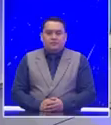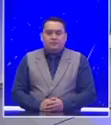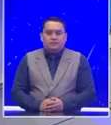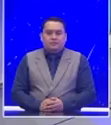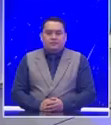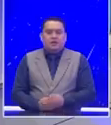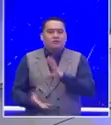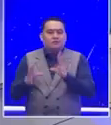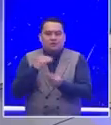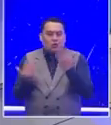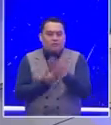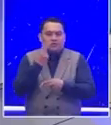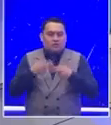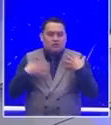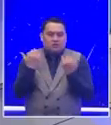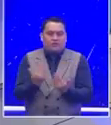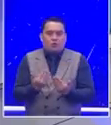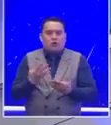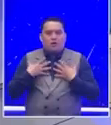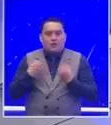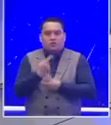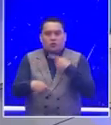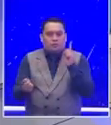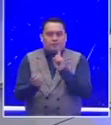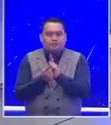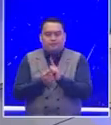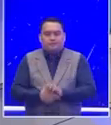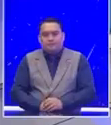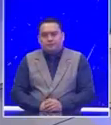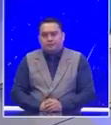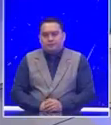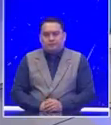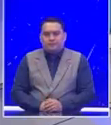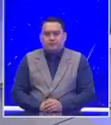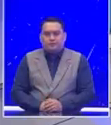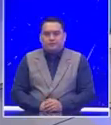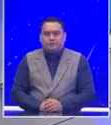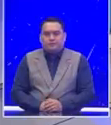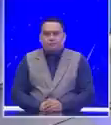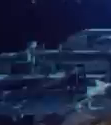Это вся информация уходящего дня. Спасибо за внимание. До свидания и оставайтесь дома.